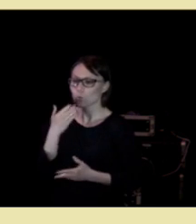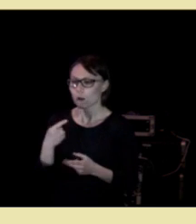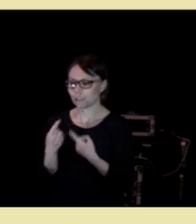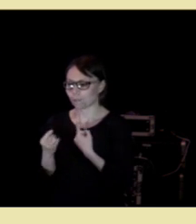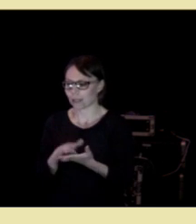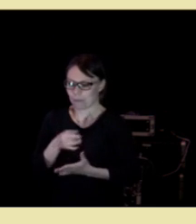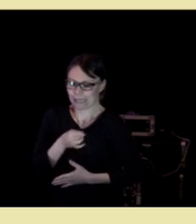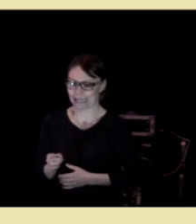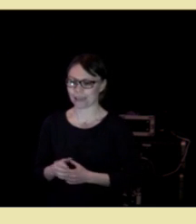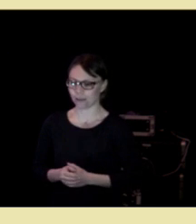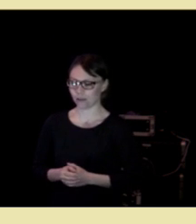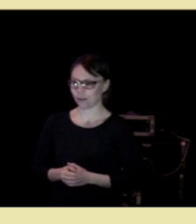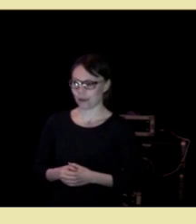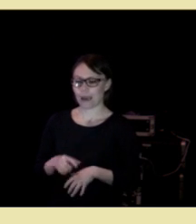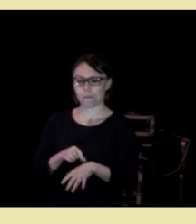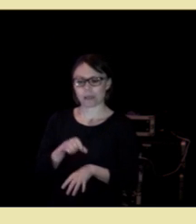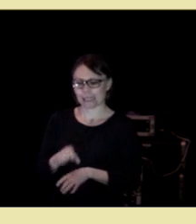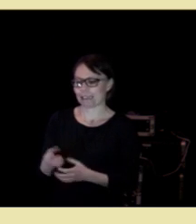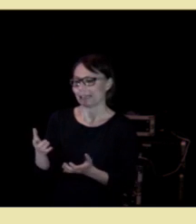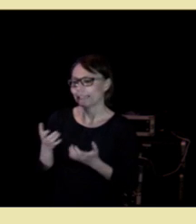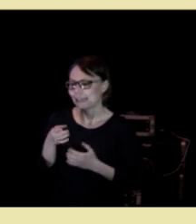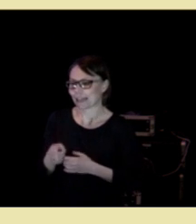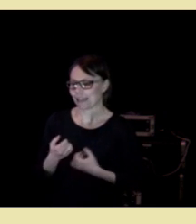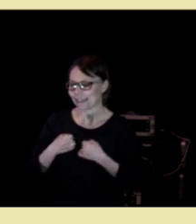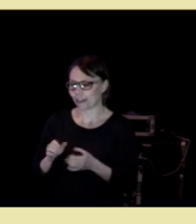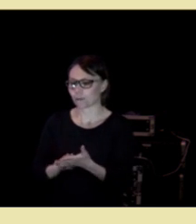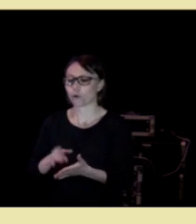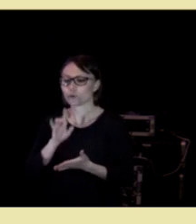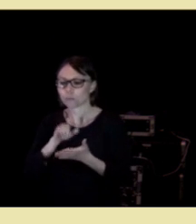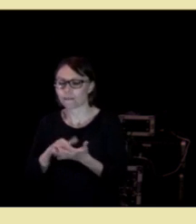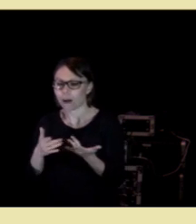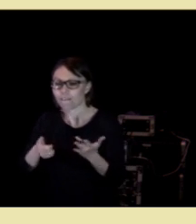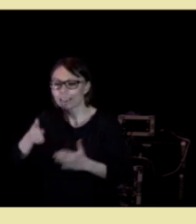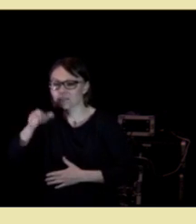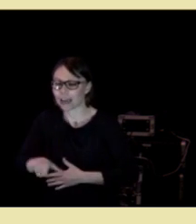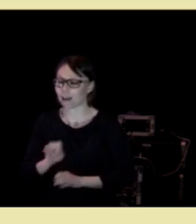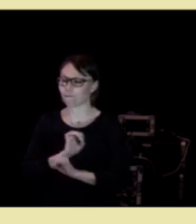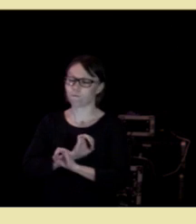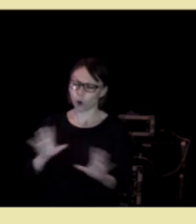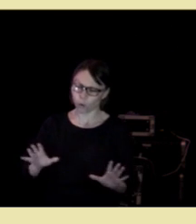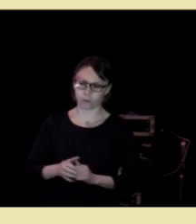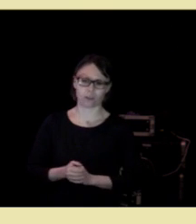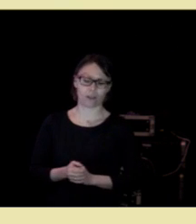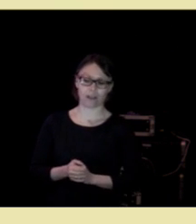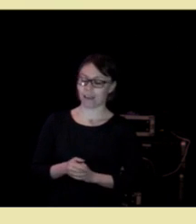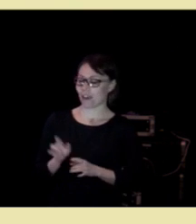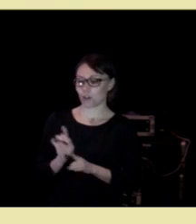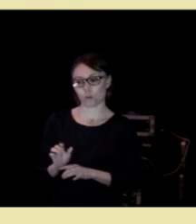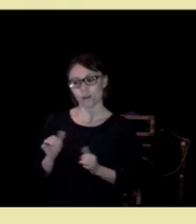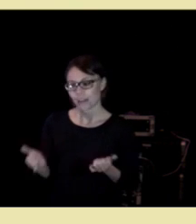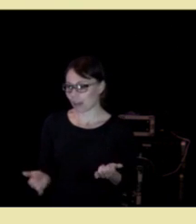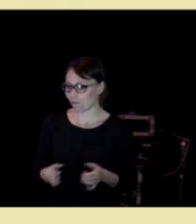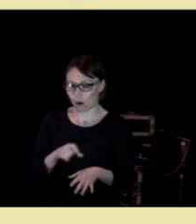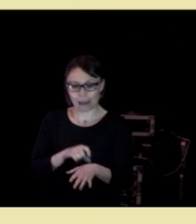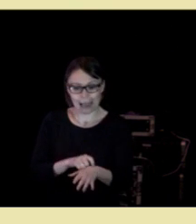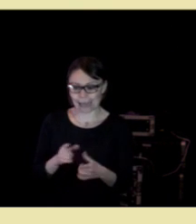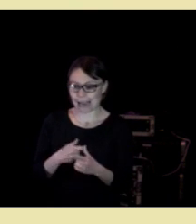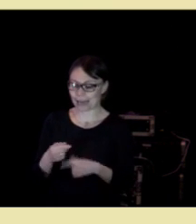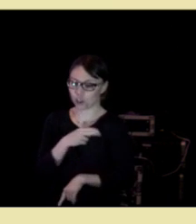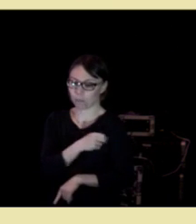Det trenger pasienter. Tiltaket med å spørre om hva viktig for deg flott. Det neimen ikke så greit for hverken leger